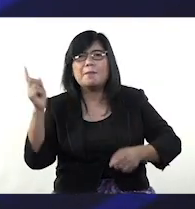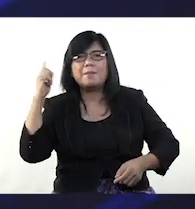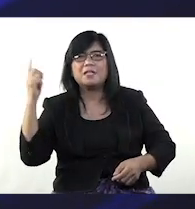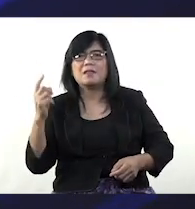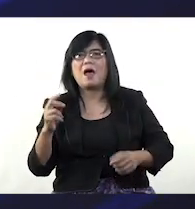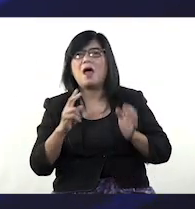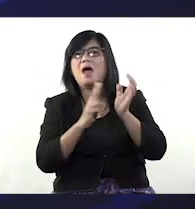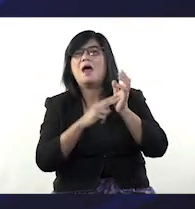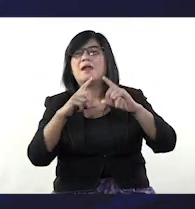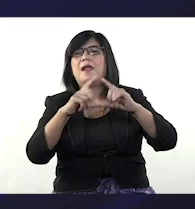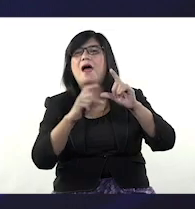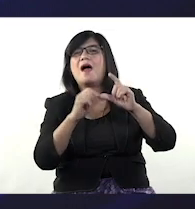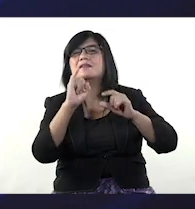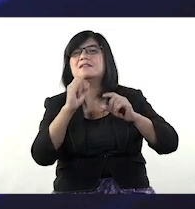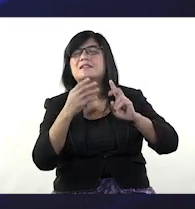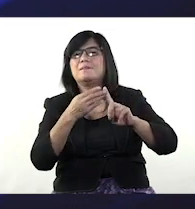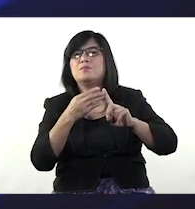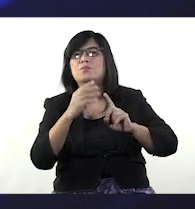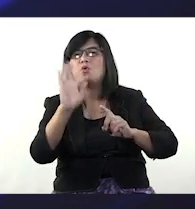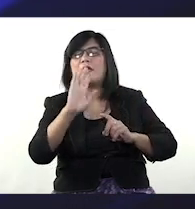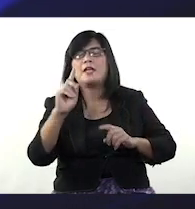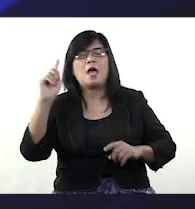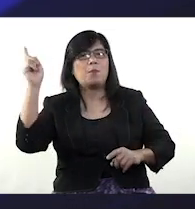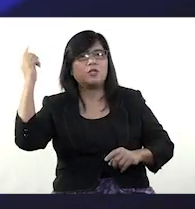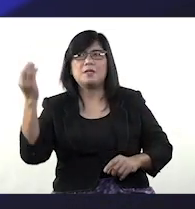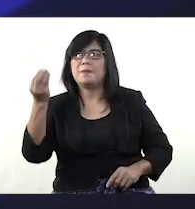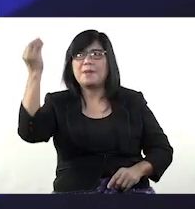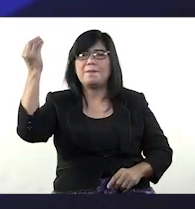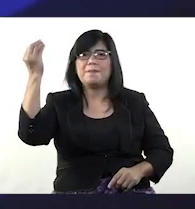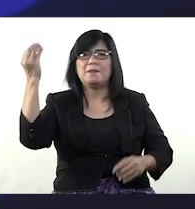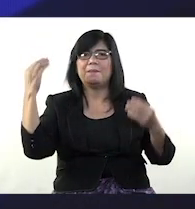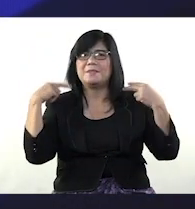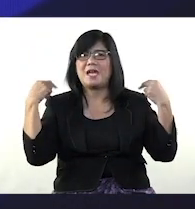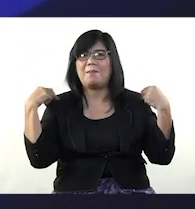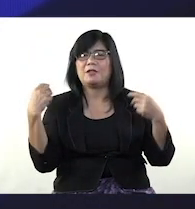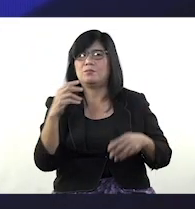Bangsa bukan hanya ditentukan oleh para politisinya para pemimpinnya para pejabatnya